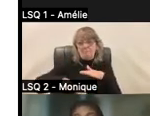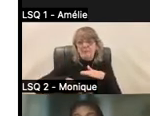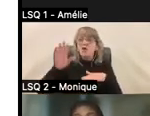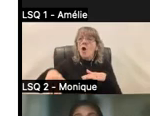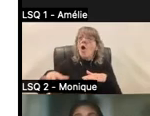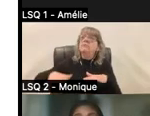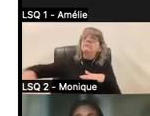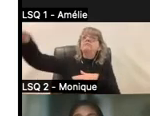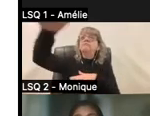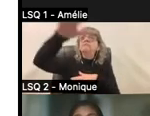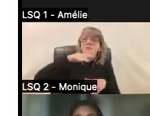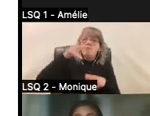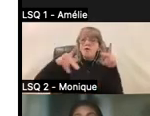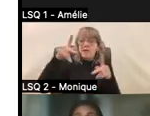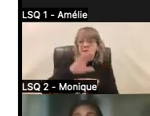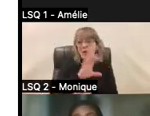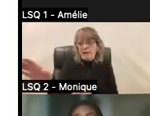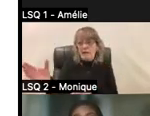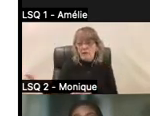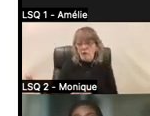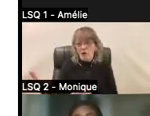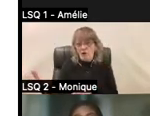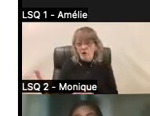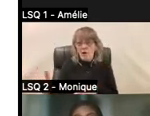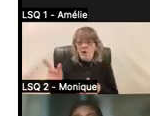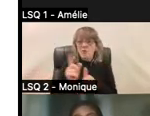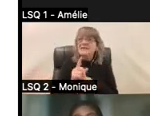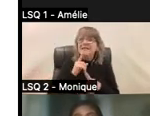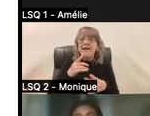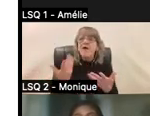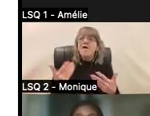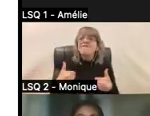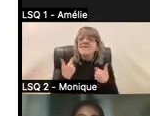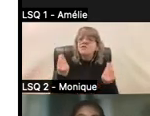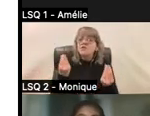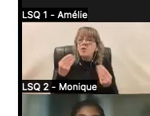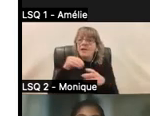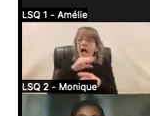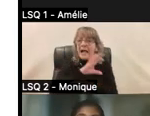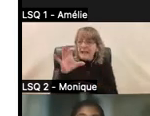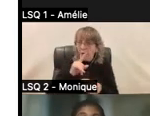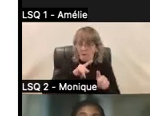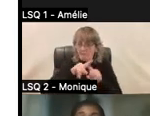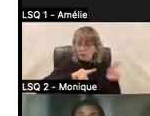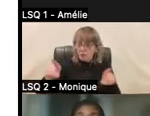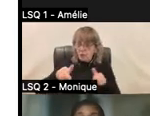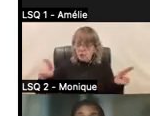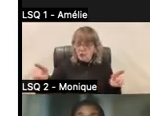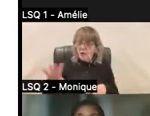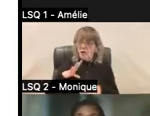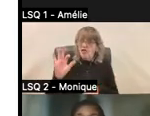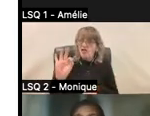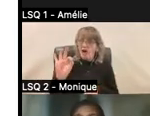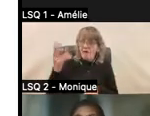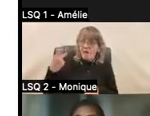population canadienne et de plus est dispersée partout au Canada. dans les 9 provinces restantes